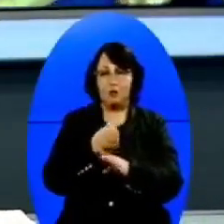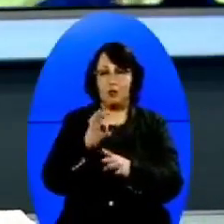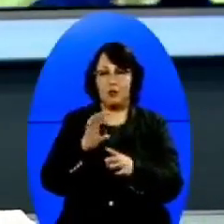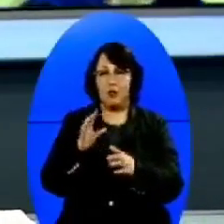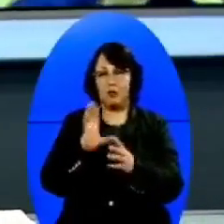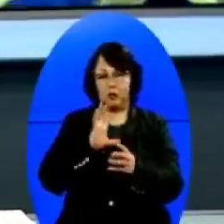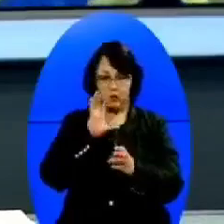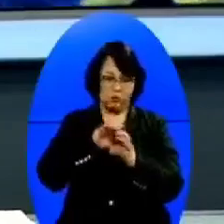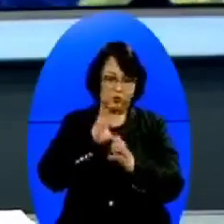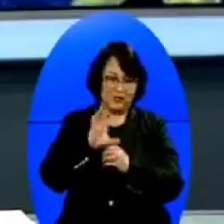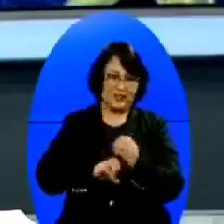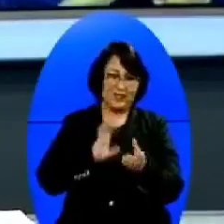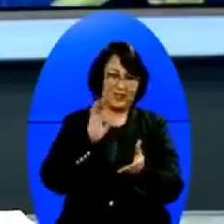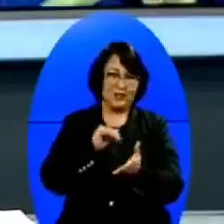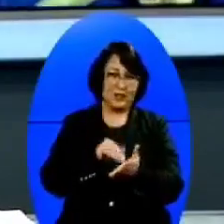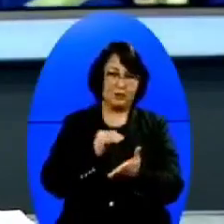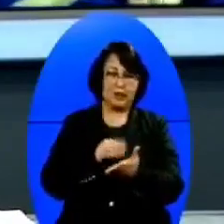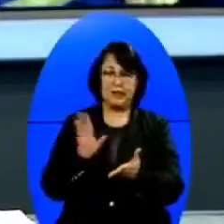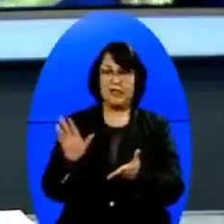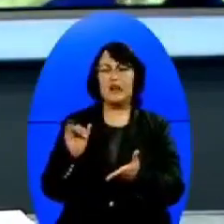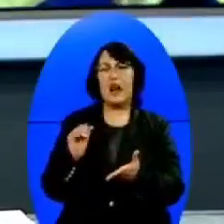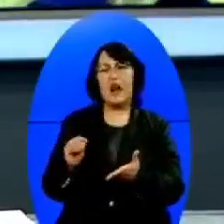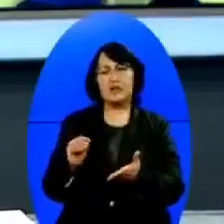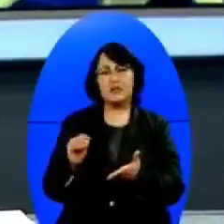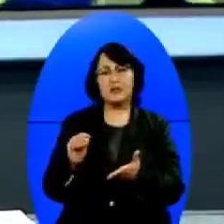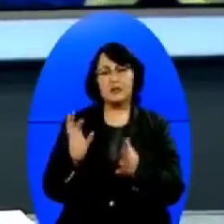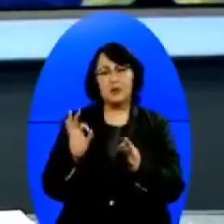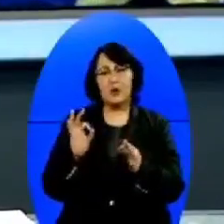дагуулж байгааг дараах сурвалжаар бид хөндөж байна.